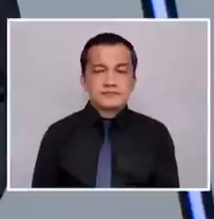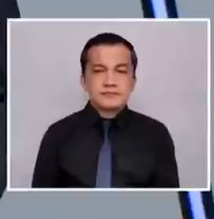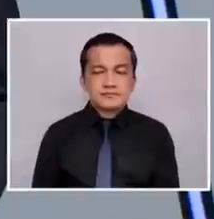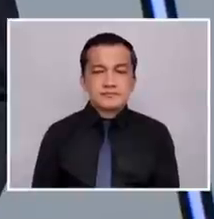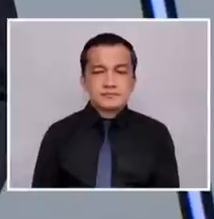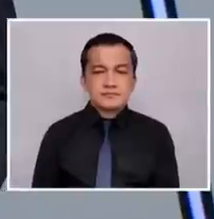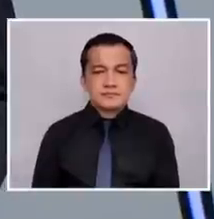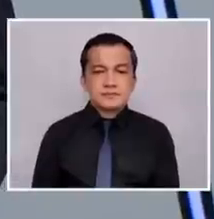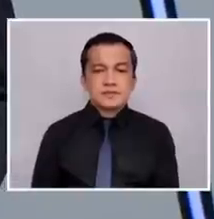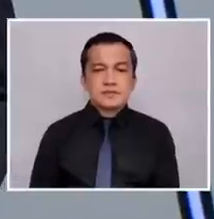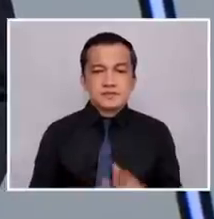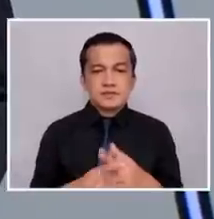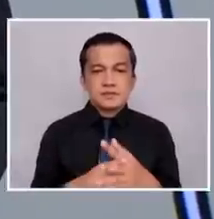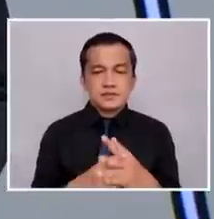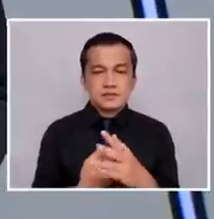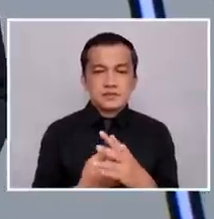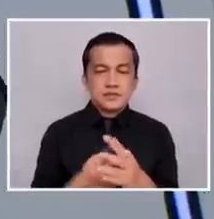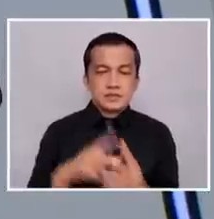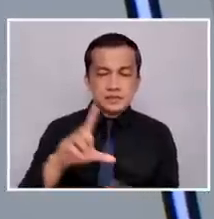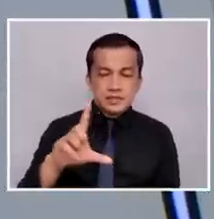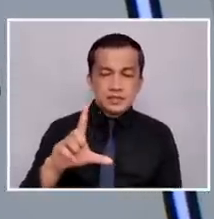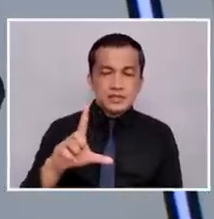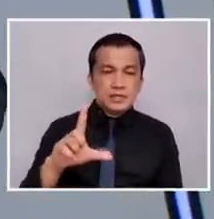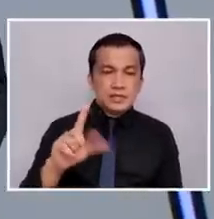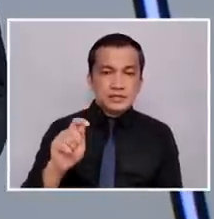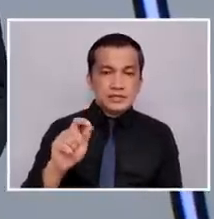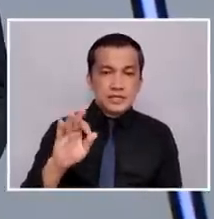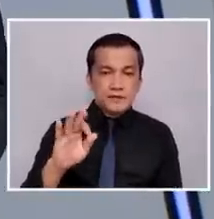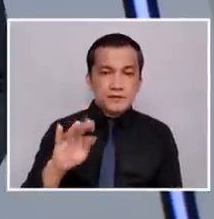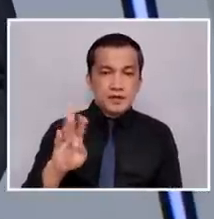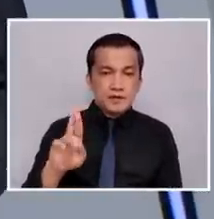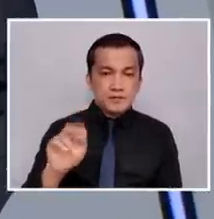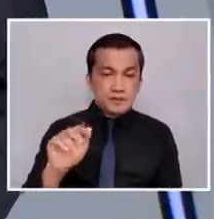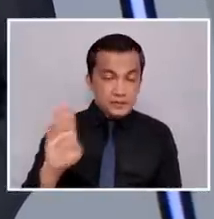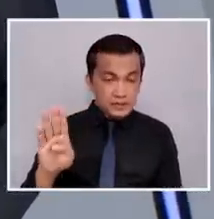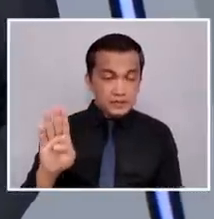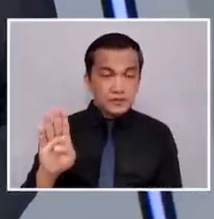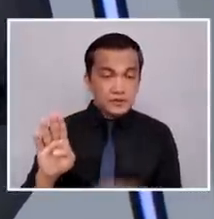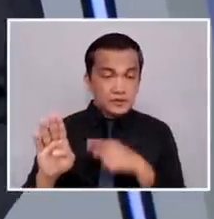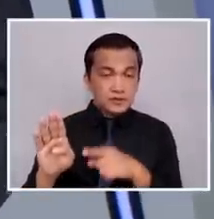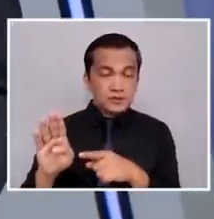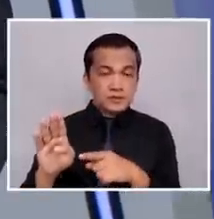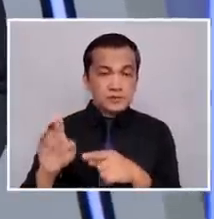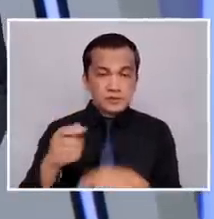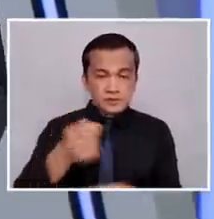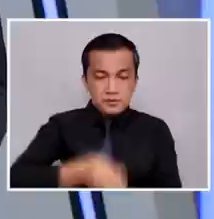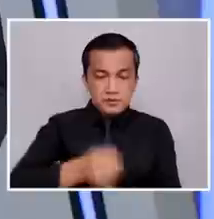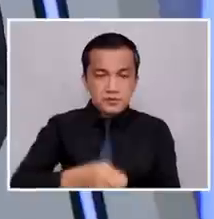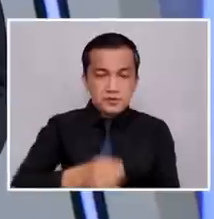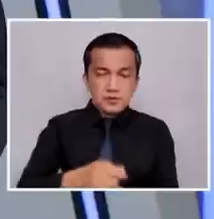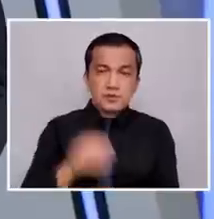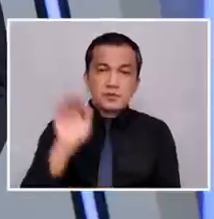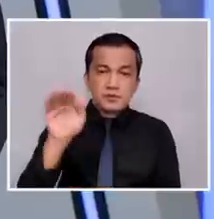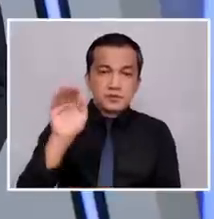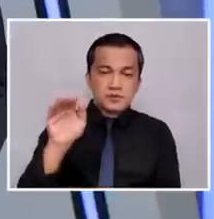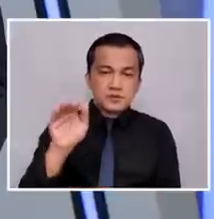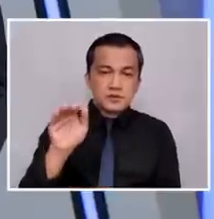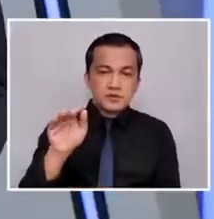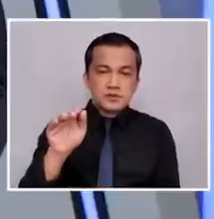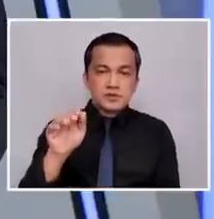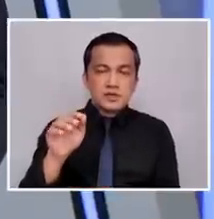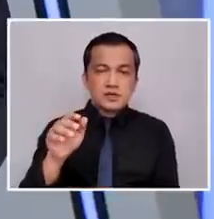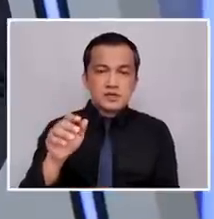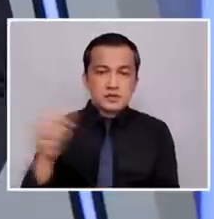Sinimulan na rin ng Land Transportation Franchising and Regulatory Board ang pagdinig sa petisyon ng transport groups